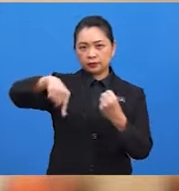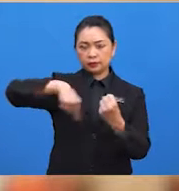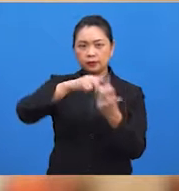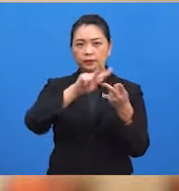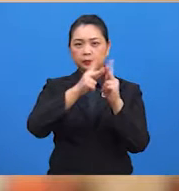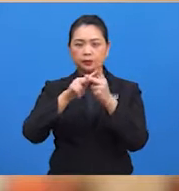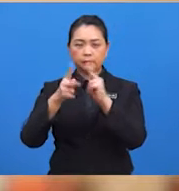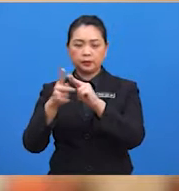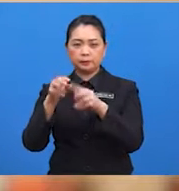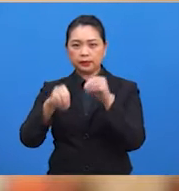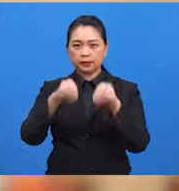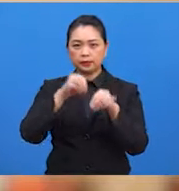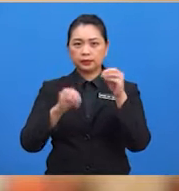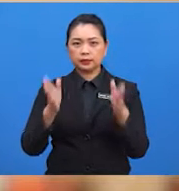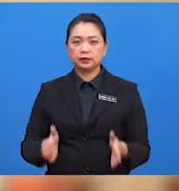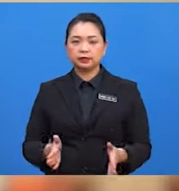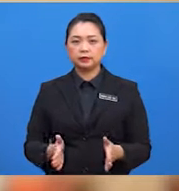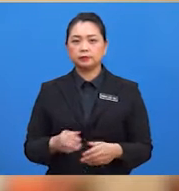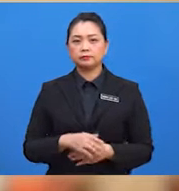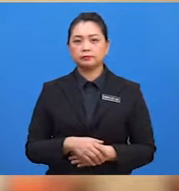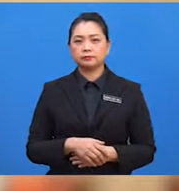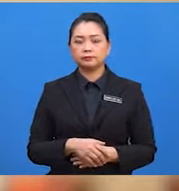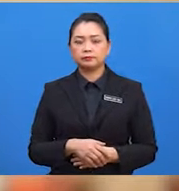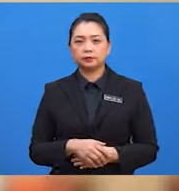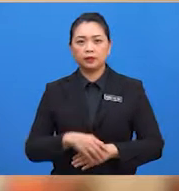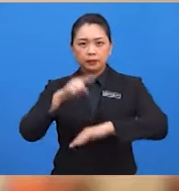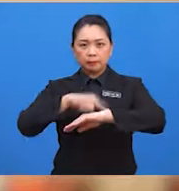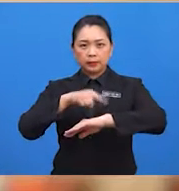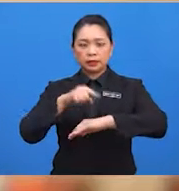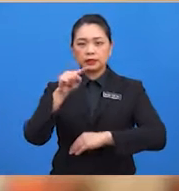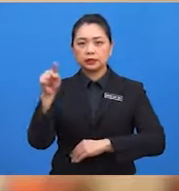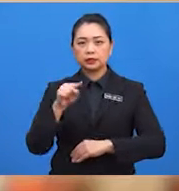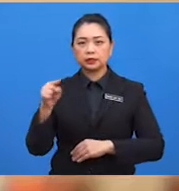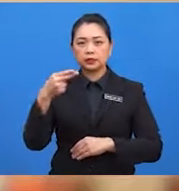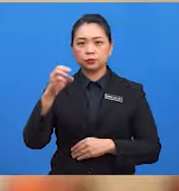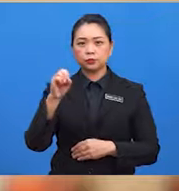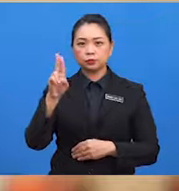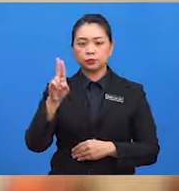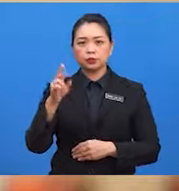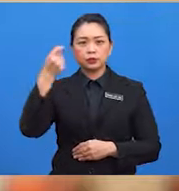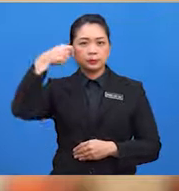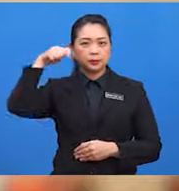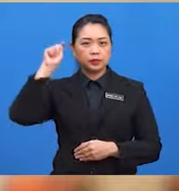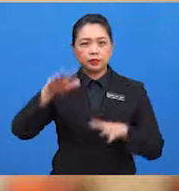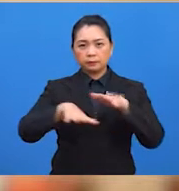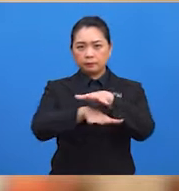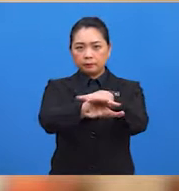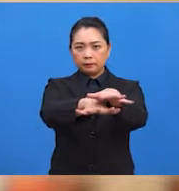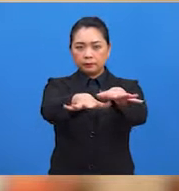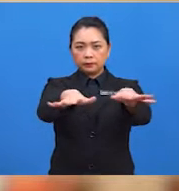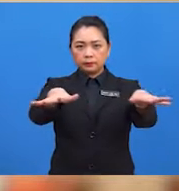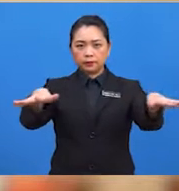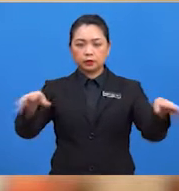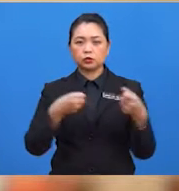Anyang. Semasa dinasti Zhou, tamadun ini tersebar hingga ke selatan Sungai Yangtze. Aktiviti